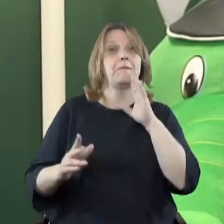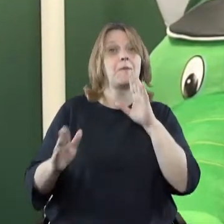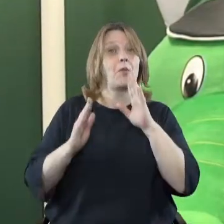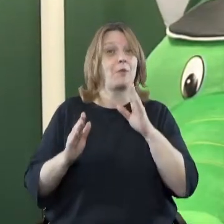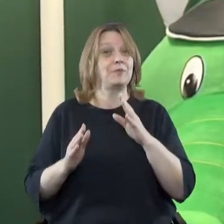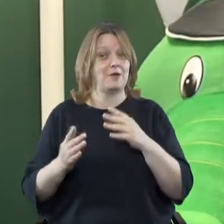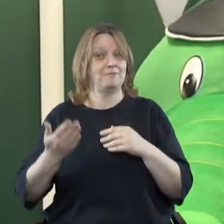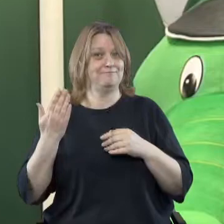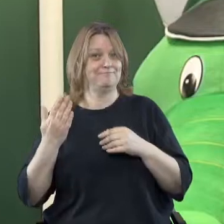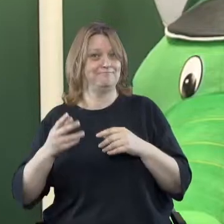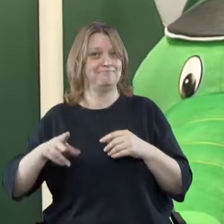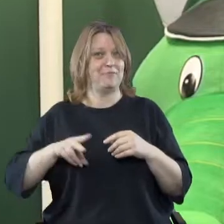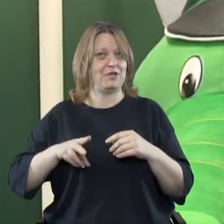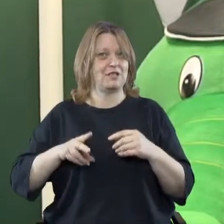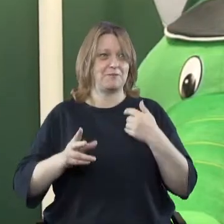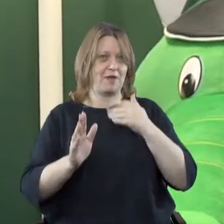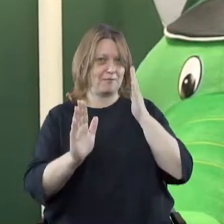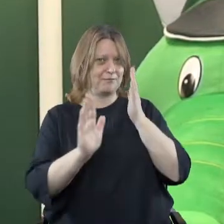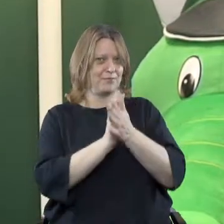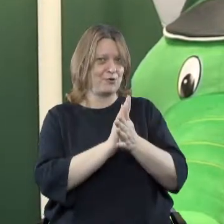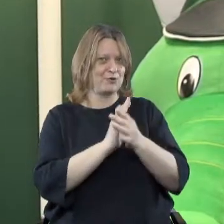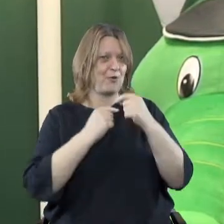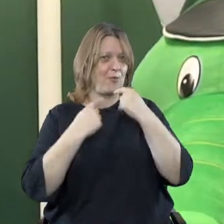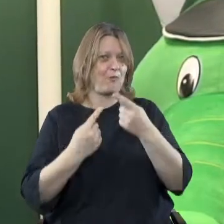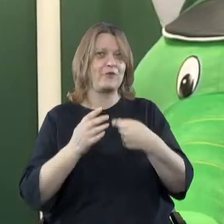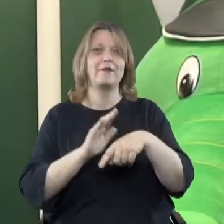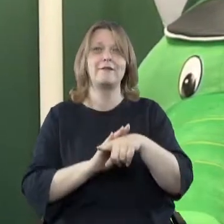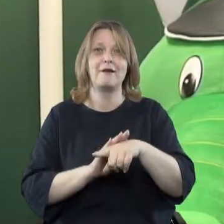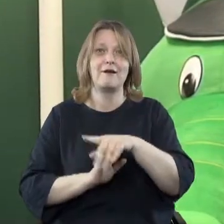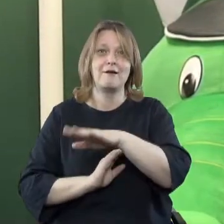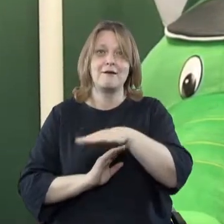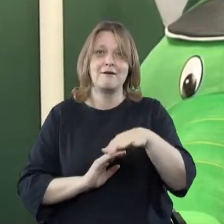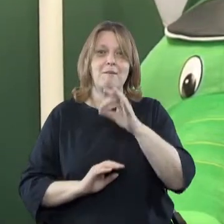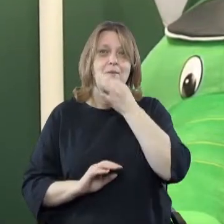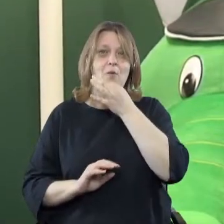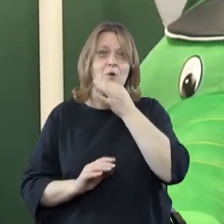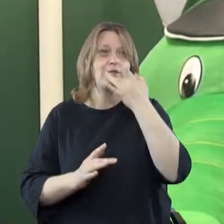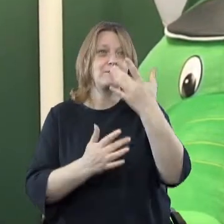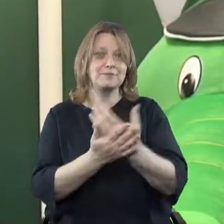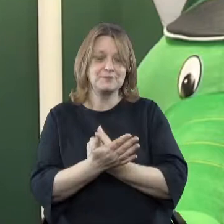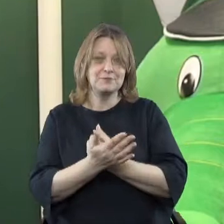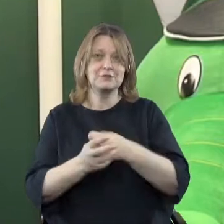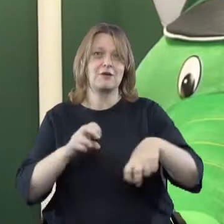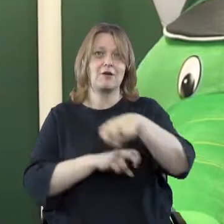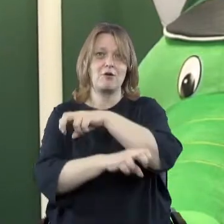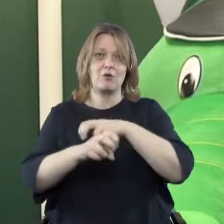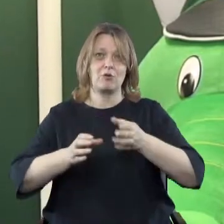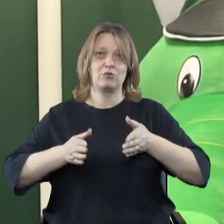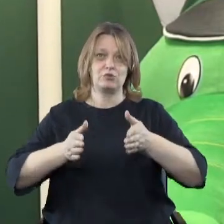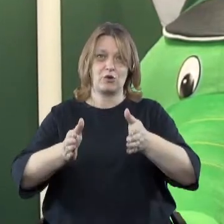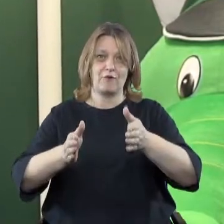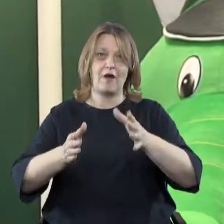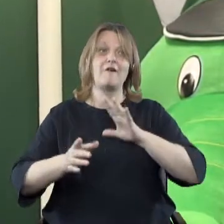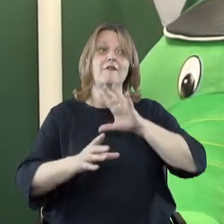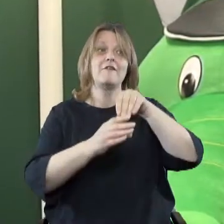do naszych bezpośrednich odbiorców, młodych uczestników ruchu drogowego zgromadzonych w